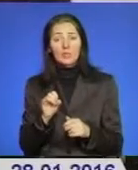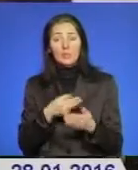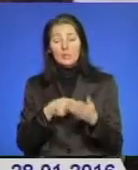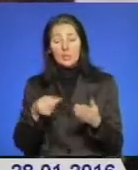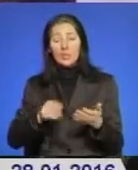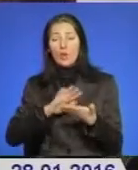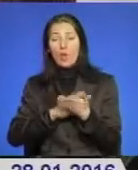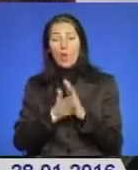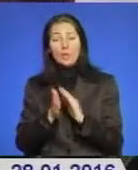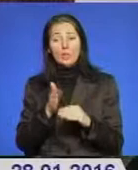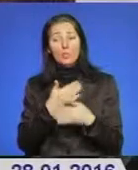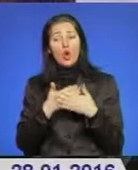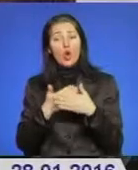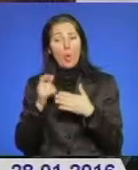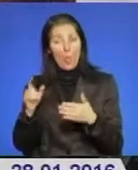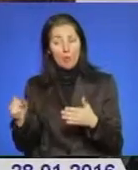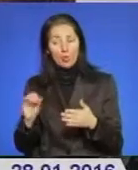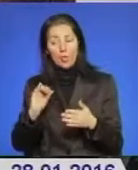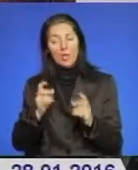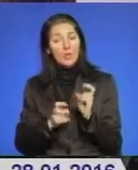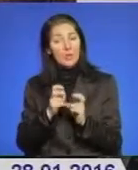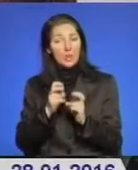підписана угода між громадою і підприємством,